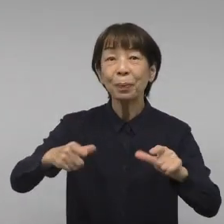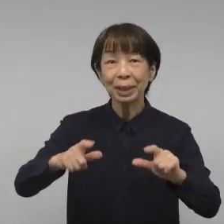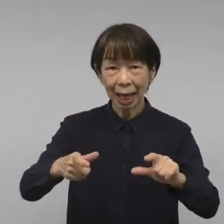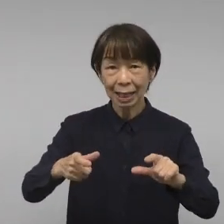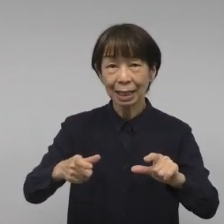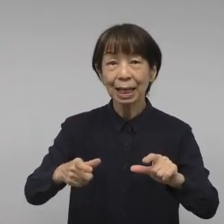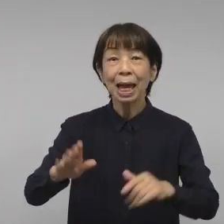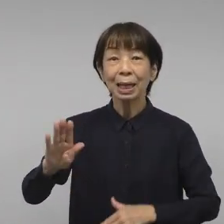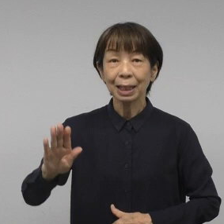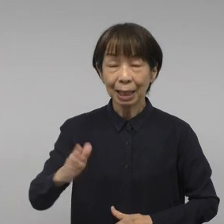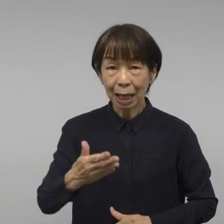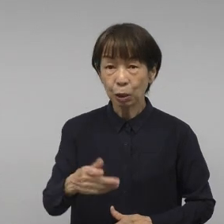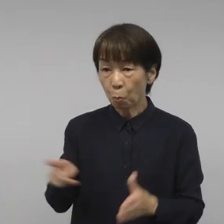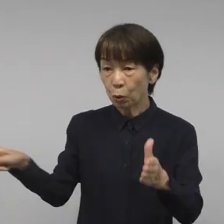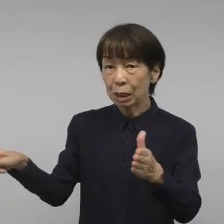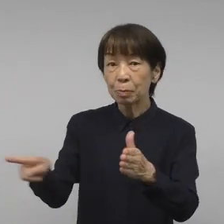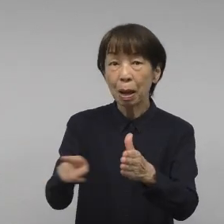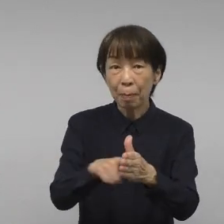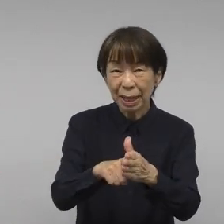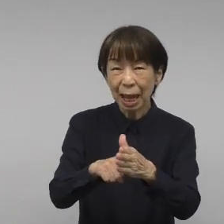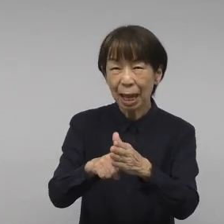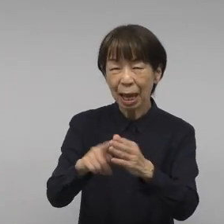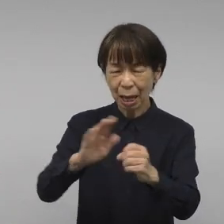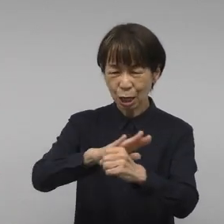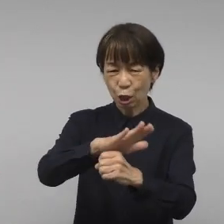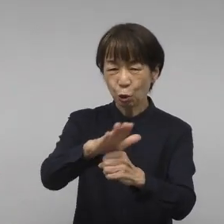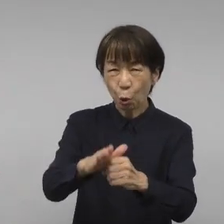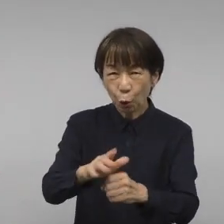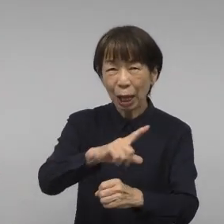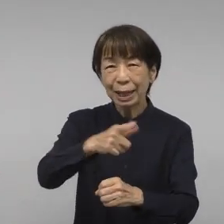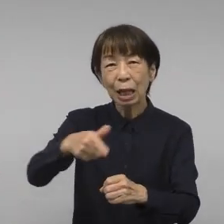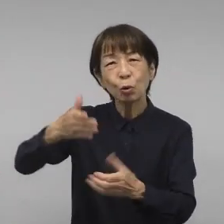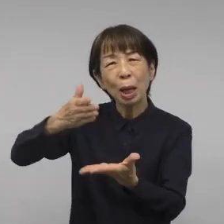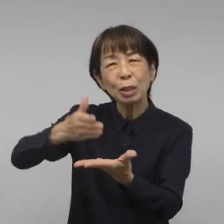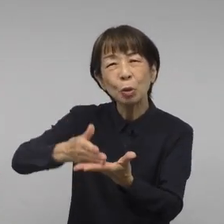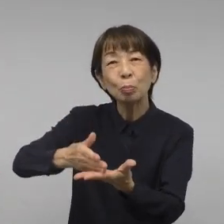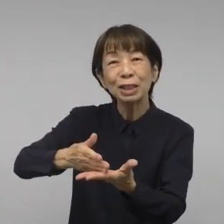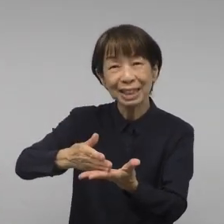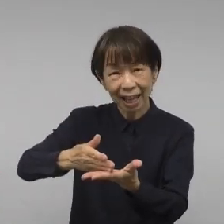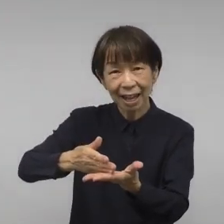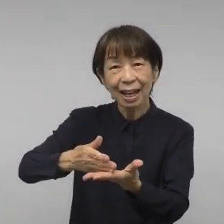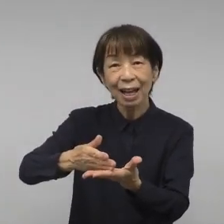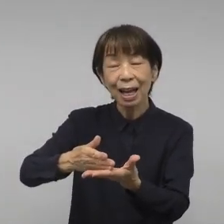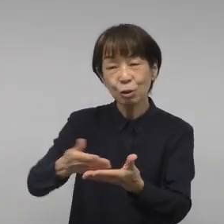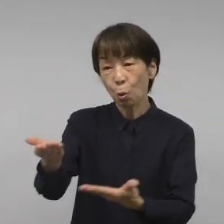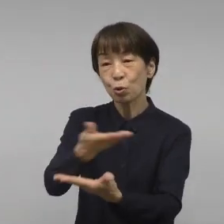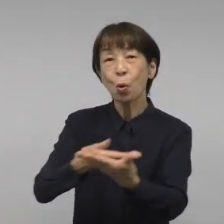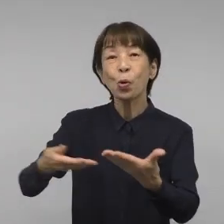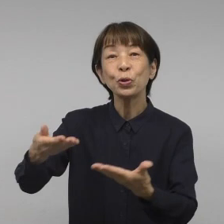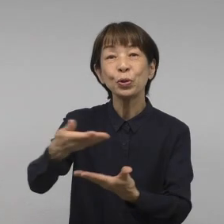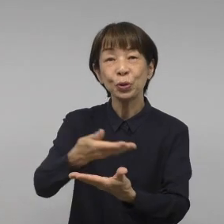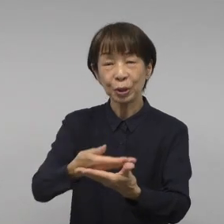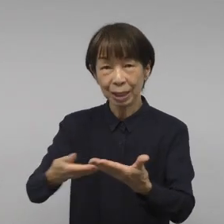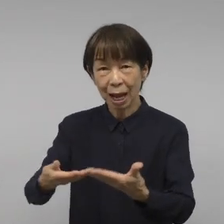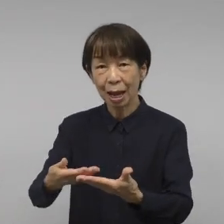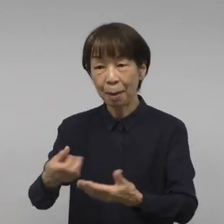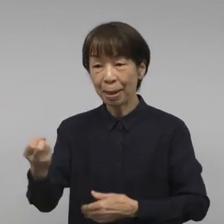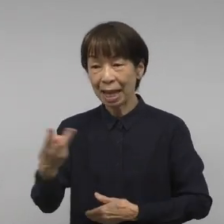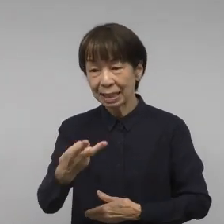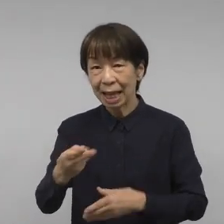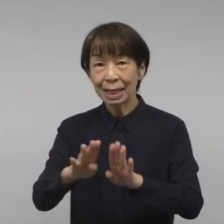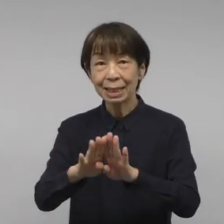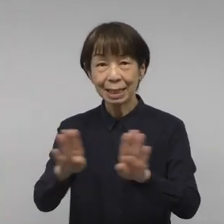ますが、まあ、これまでちょっと一旦コロナとかで、途絶えたというかですね、ストップしていた交流がまた再開してです